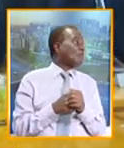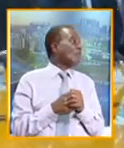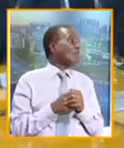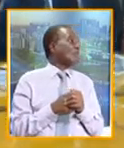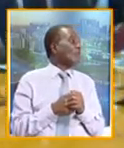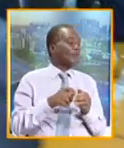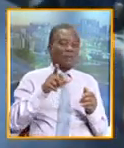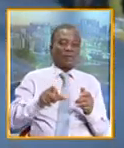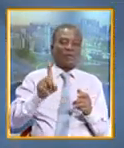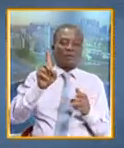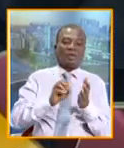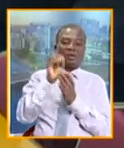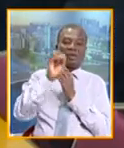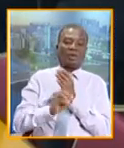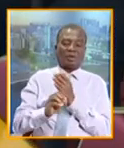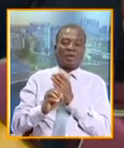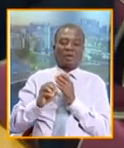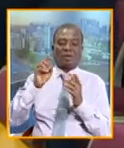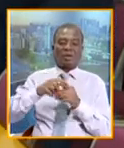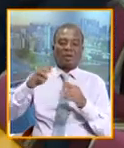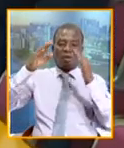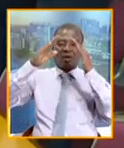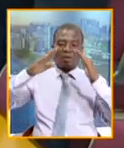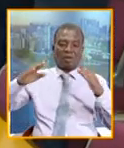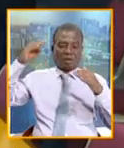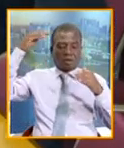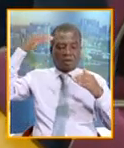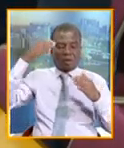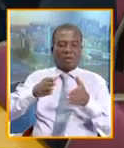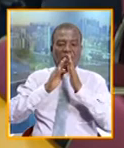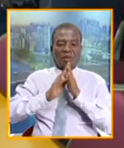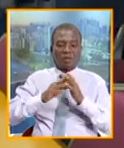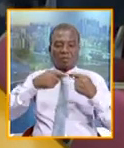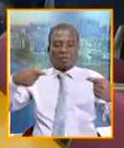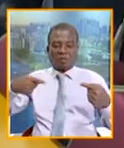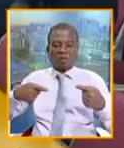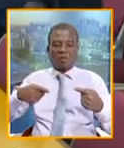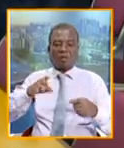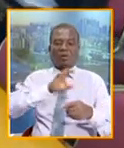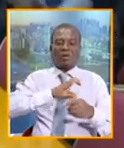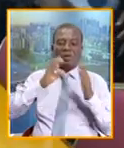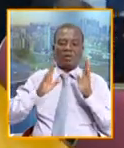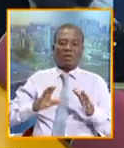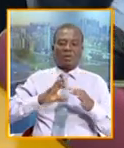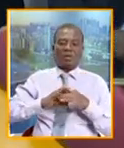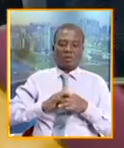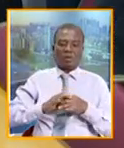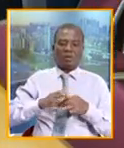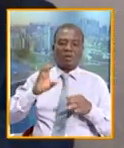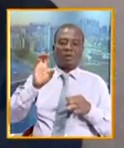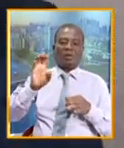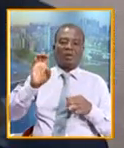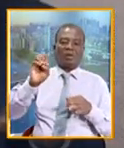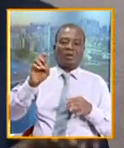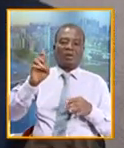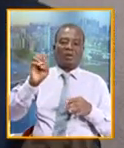Ce 21 octobre, à la primature, à la demande de l'opposition, le commissaire paix et sécurité de la CEDEAO assiste au